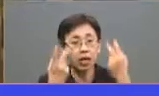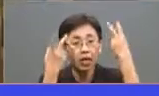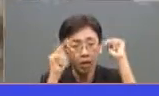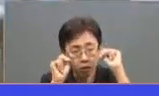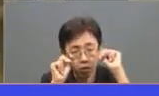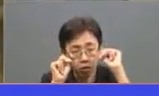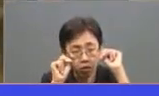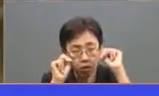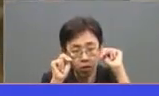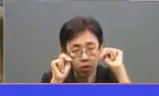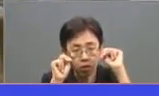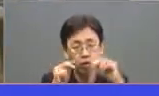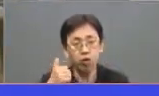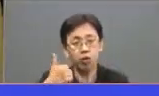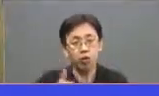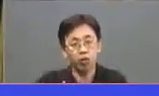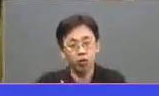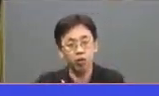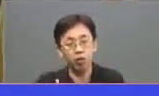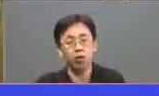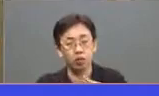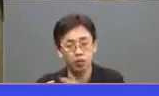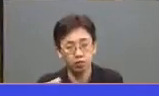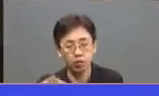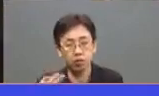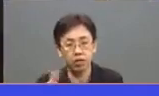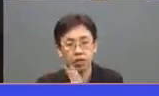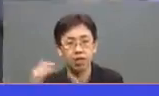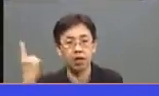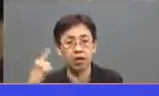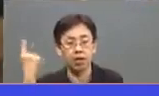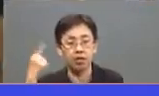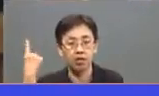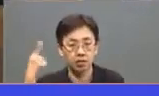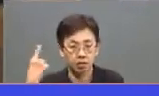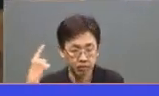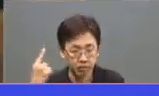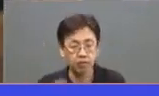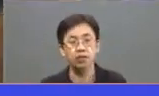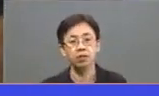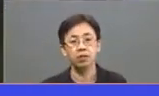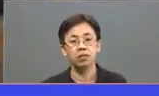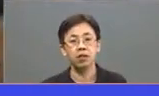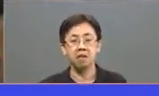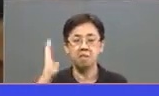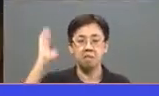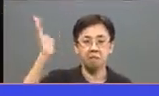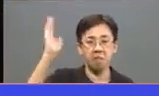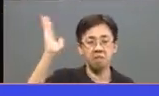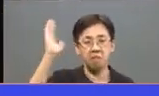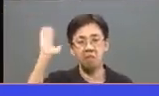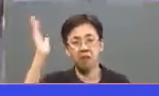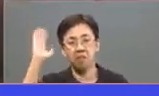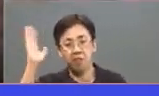การคลังพร้อมด้วยนางสาวสุขอไปครับพร้อมด้วยนางสาว